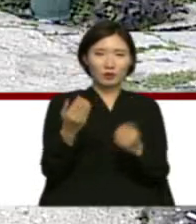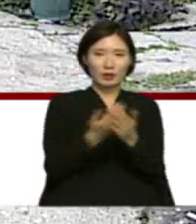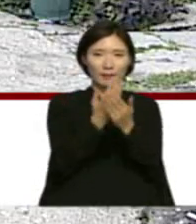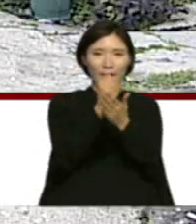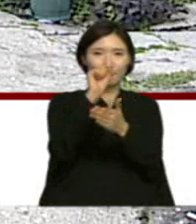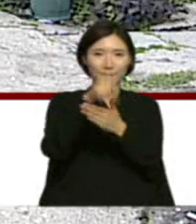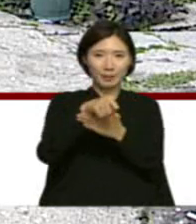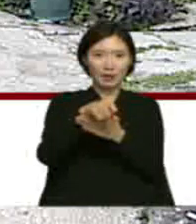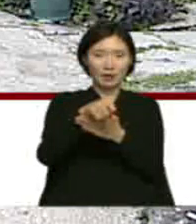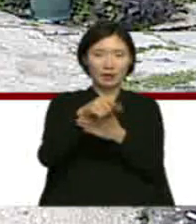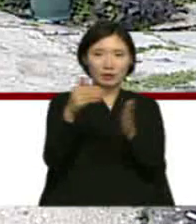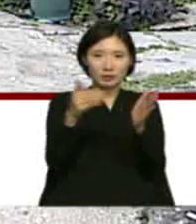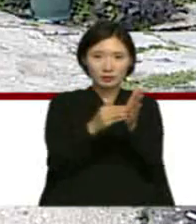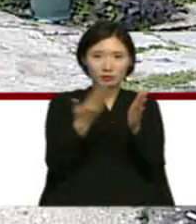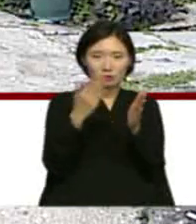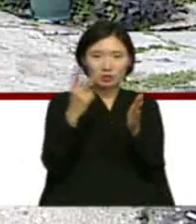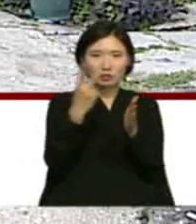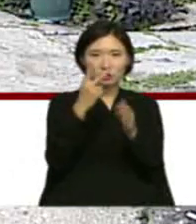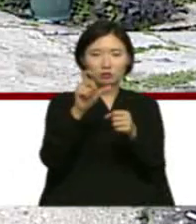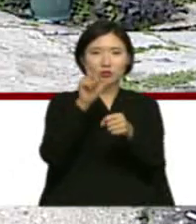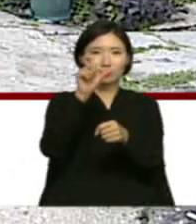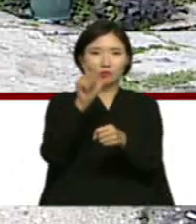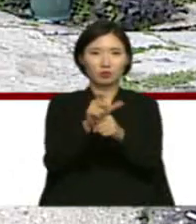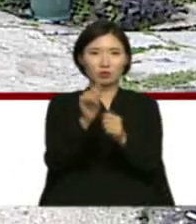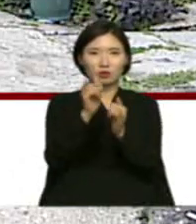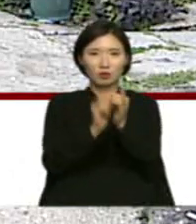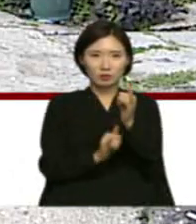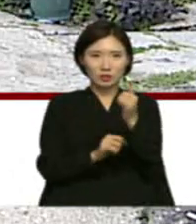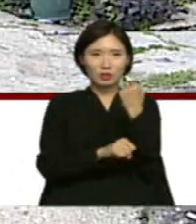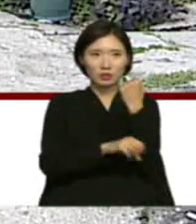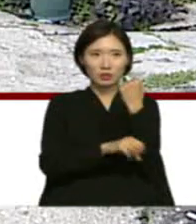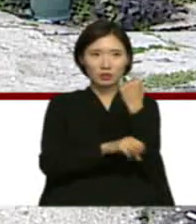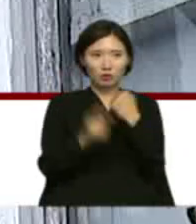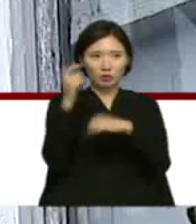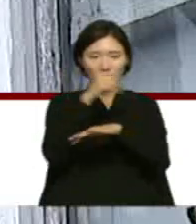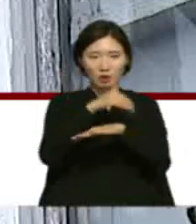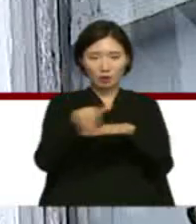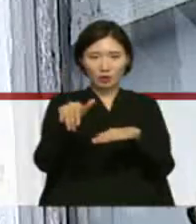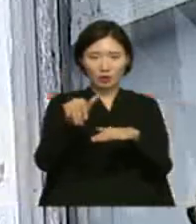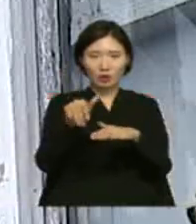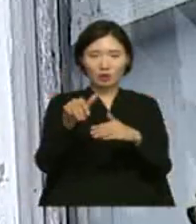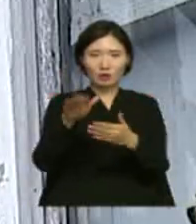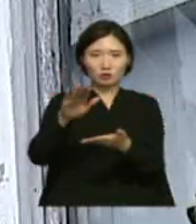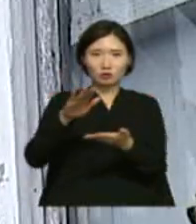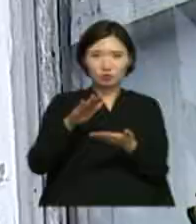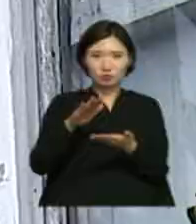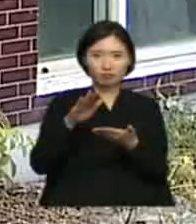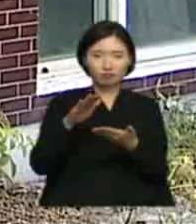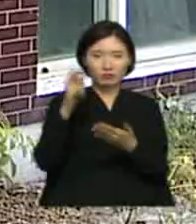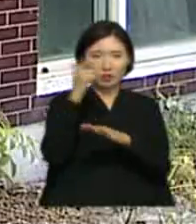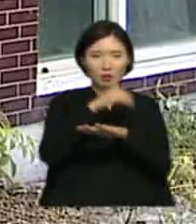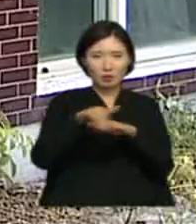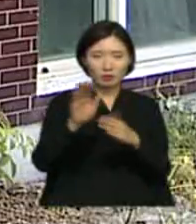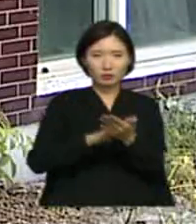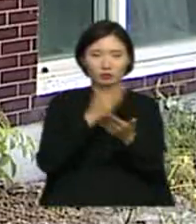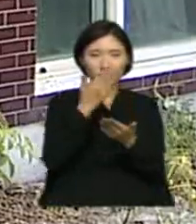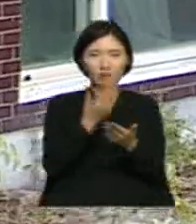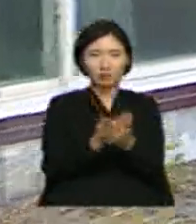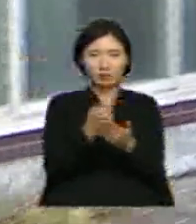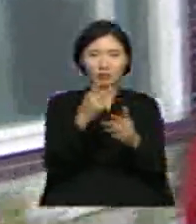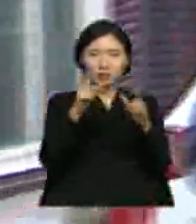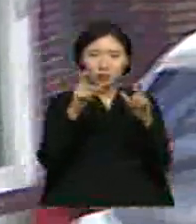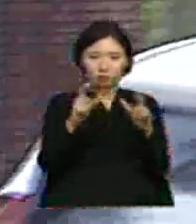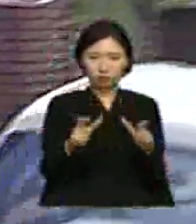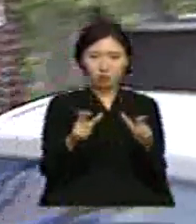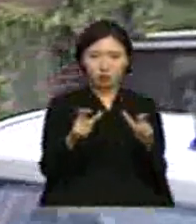서씨가 2015년 역사 도심 기본계획을 수립한 에 따라 사업계획을 전환해 이 구역을 보존하고 도시재생을